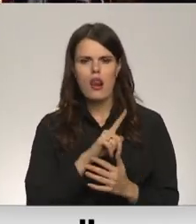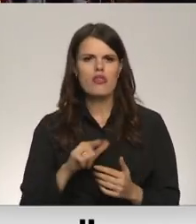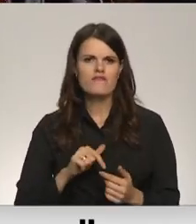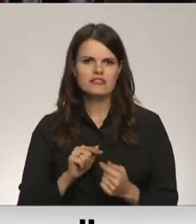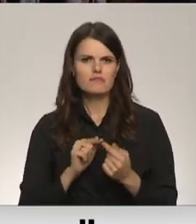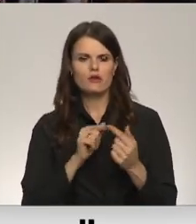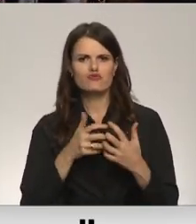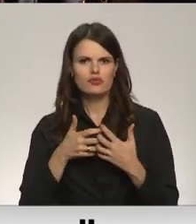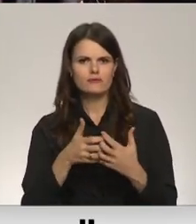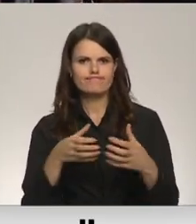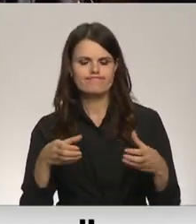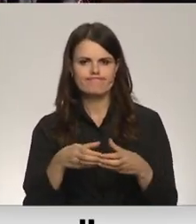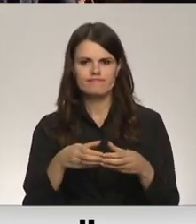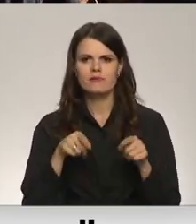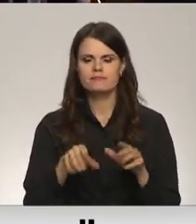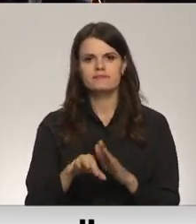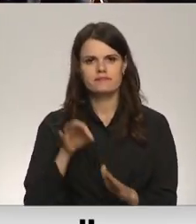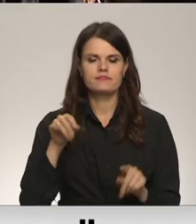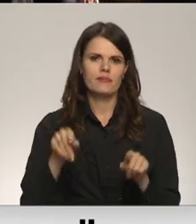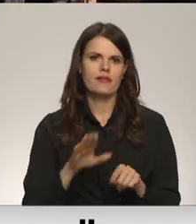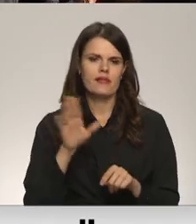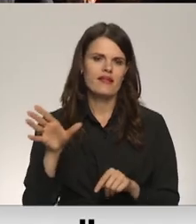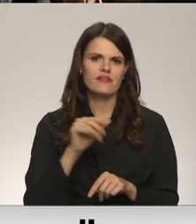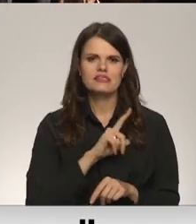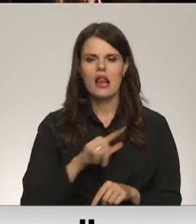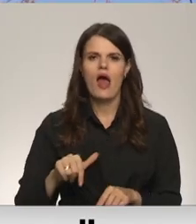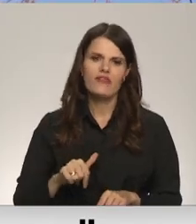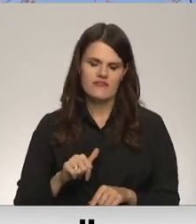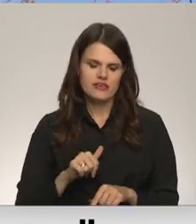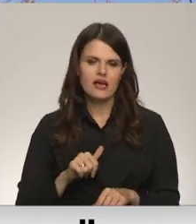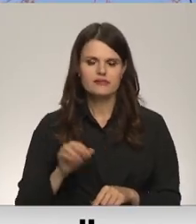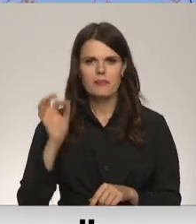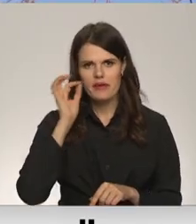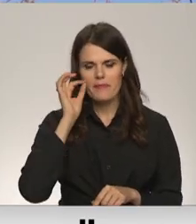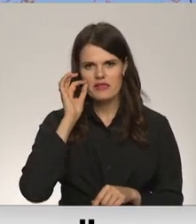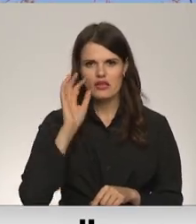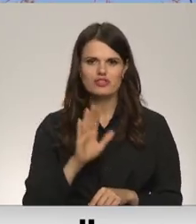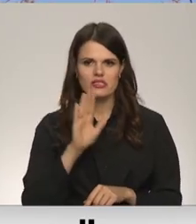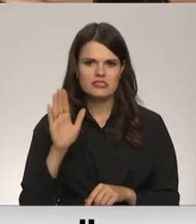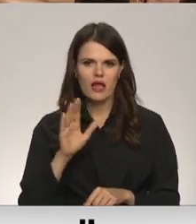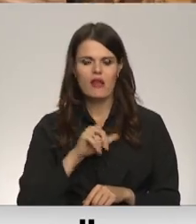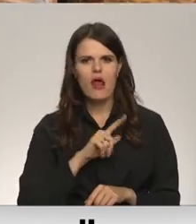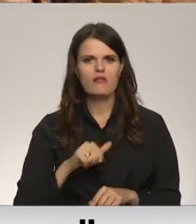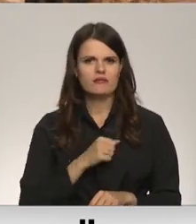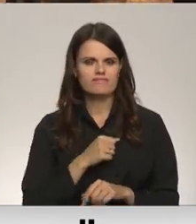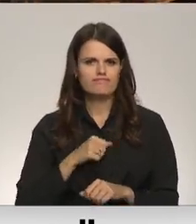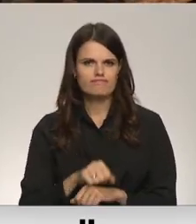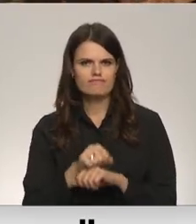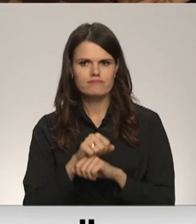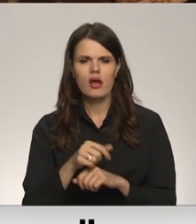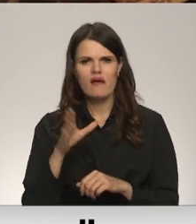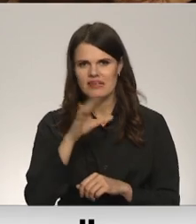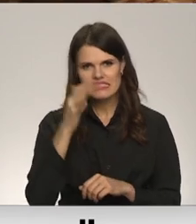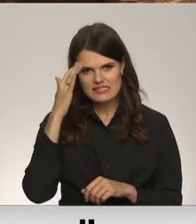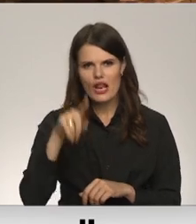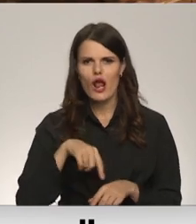tās iznīcināšanas diena izvēlēta par visu Latvijas partizānu pieminēšanas dienu. Visi jau cerēja, ka nekāda ilgstoša okupācija